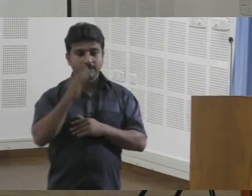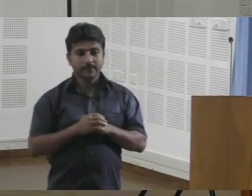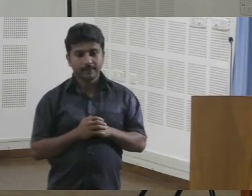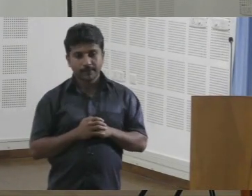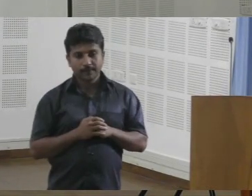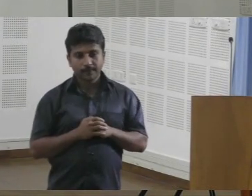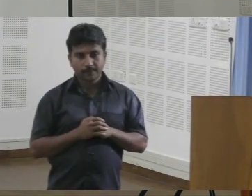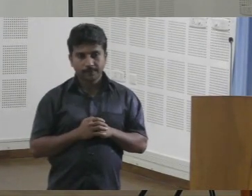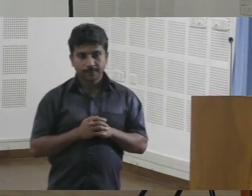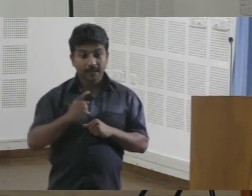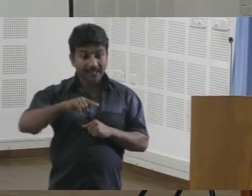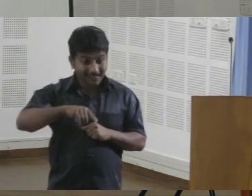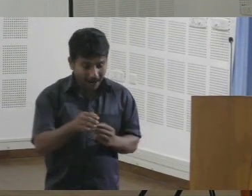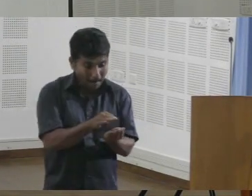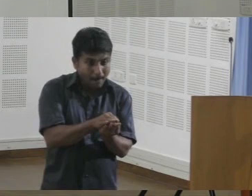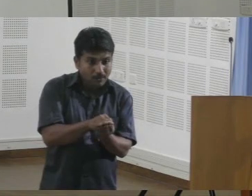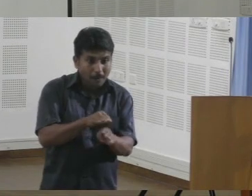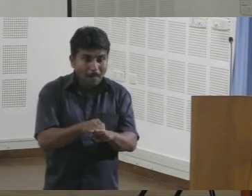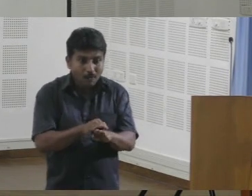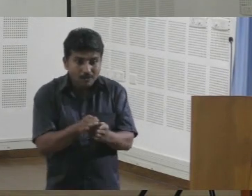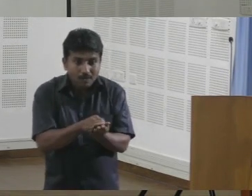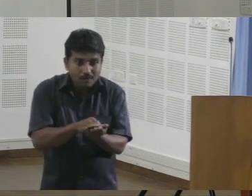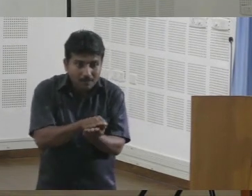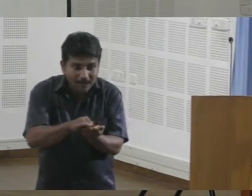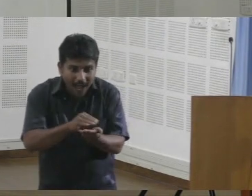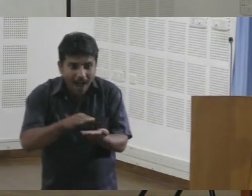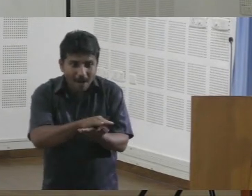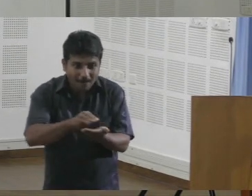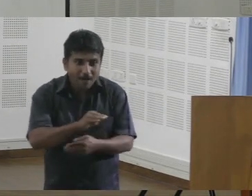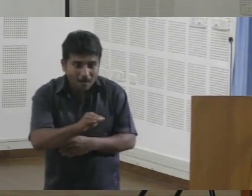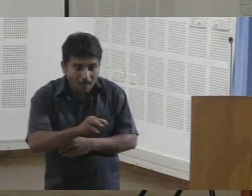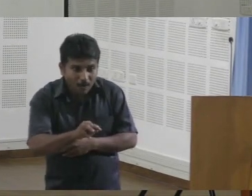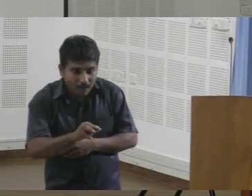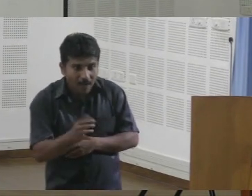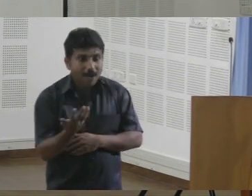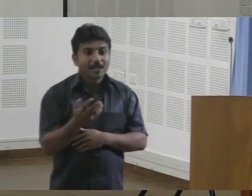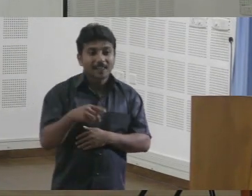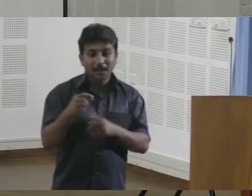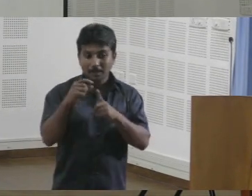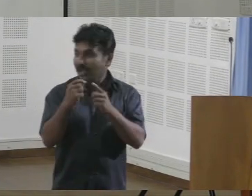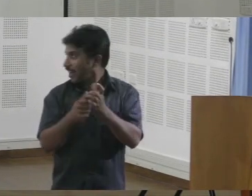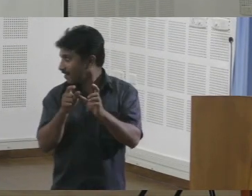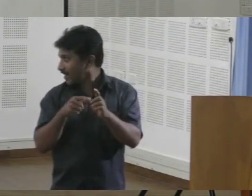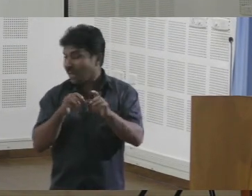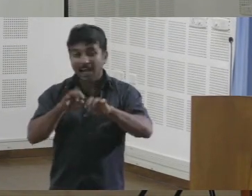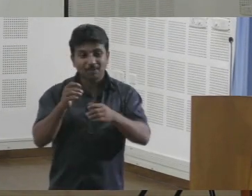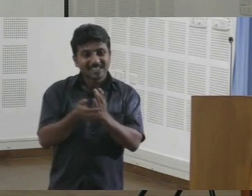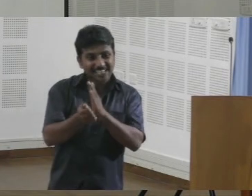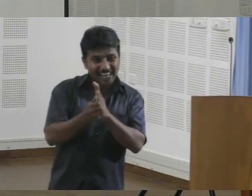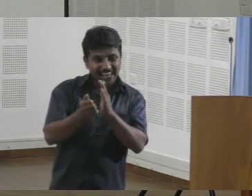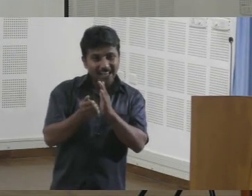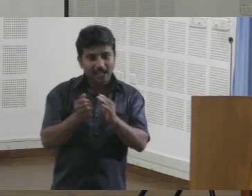പിന്നെ ഞാൻ അപ്പോൾ മൗസ് സ്കിൽസ് പഠിപ്പിക്കാൻ വേണ്ടി പ്രയാസ് ദക്ഷ് പ്രോഗ്രാം എന്ന് പറഞ്ഞൊരു ഓൺലൈൻ പ്രോഗ്രാം എടുത്തു. കമ്പ്യൂട്ടർ സ്കിൽ ട്രെയിനിങ് ചെയ്തു.